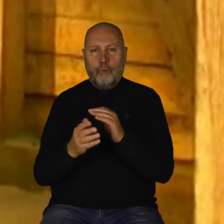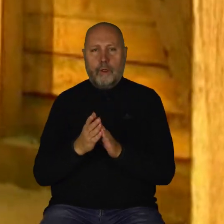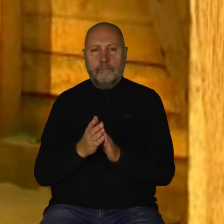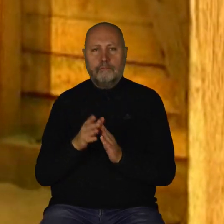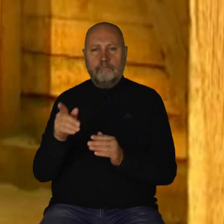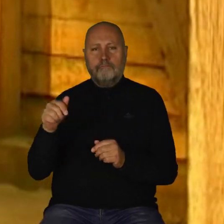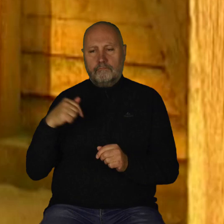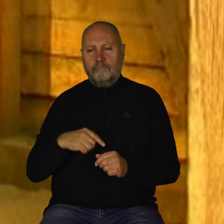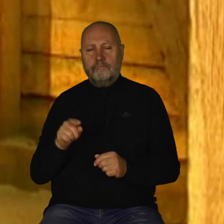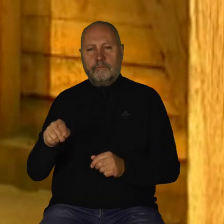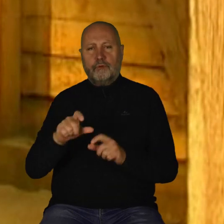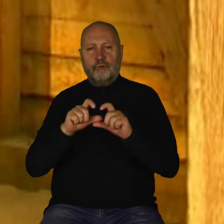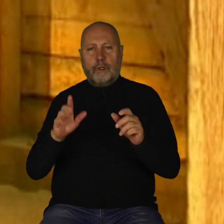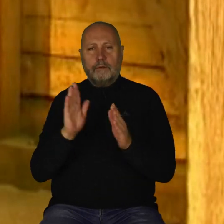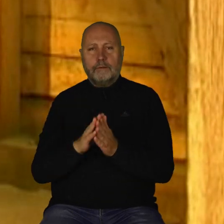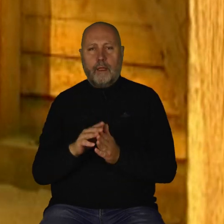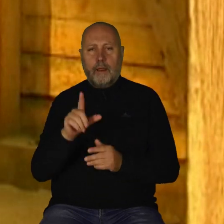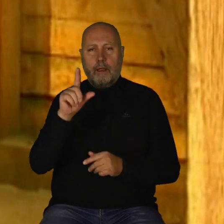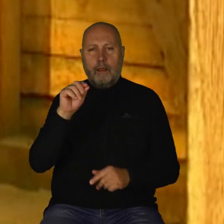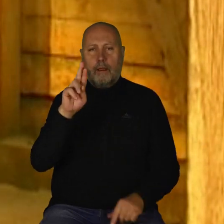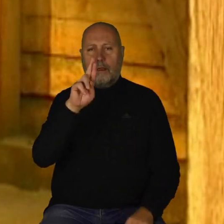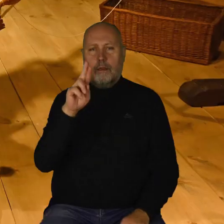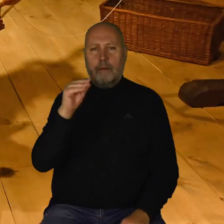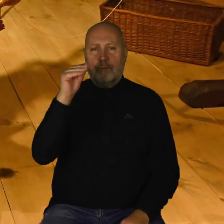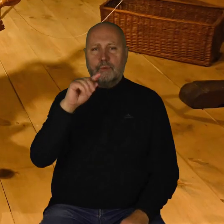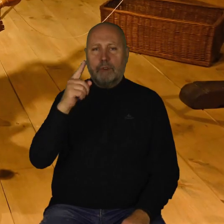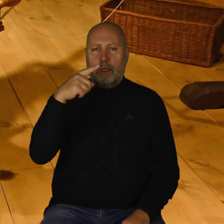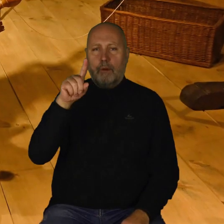stodołach nadchodził czas na